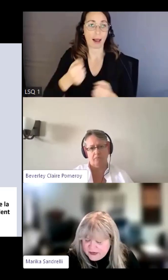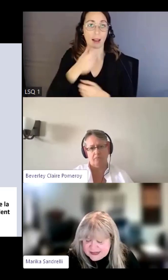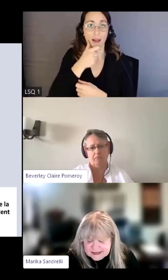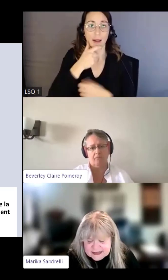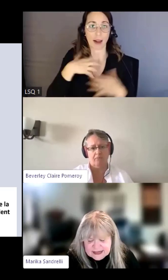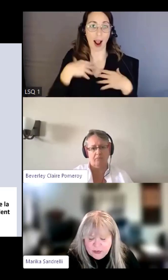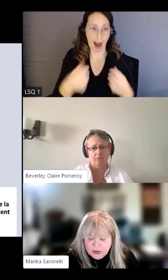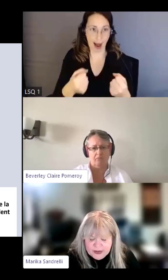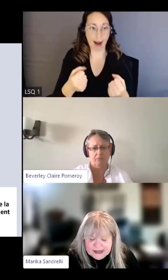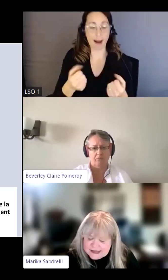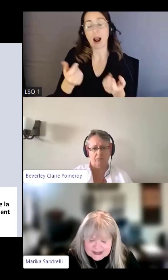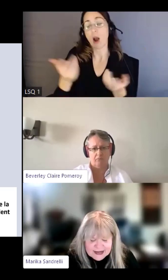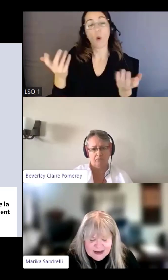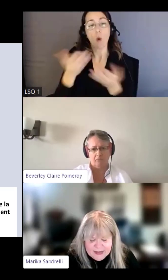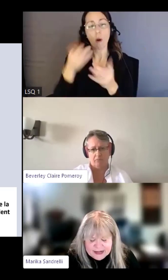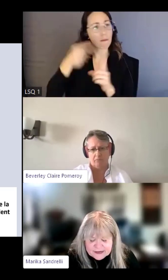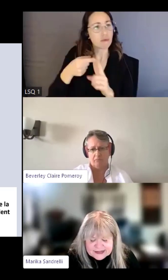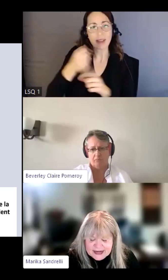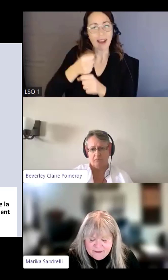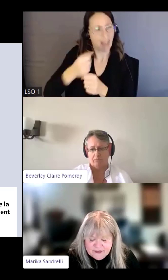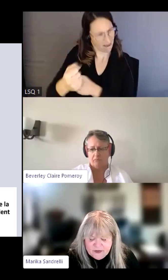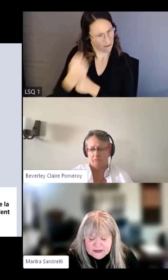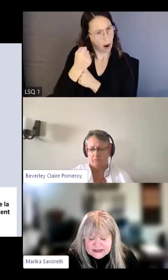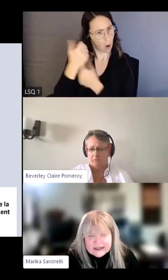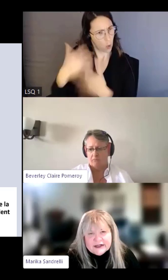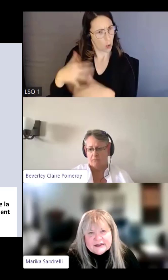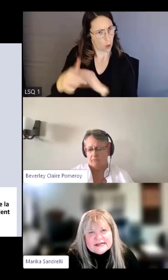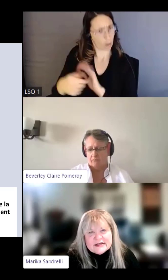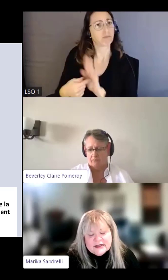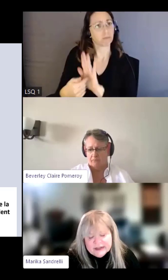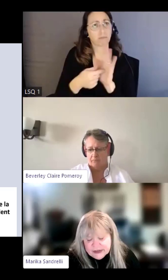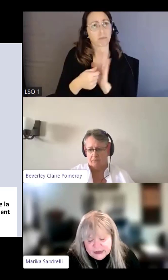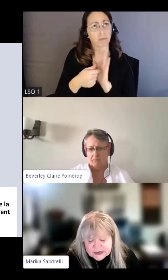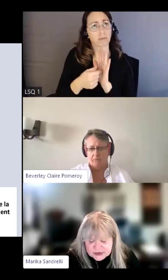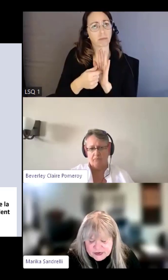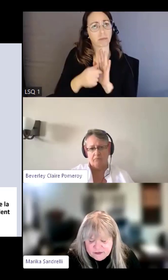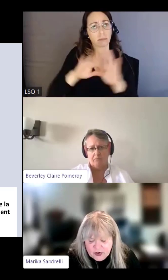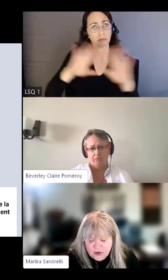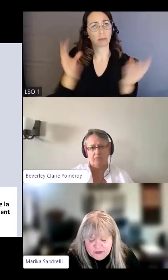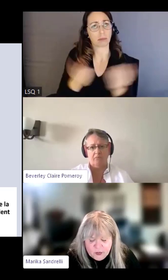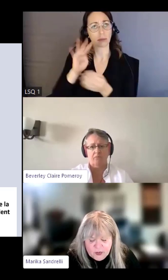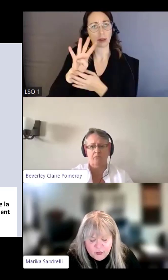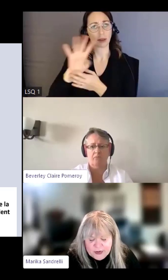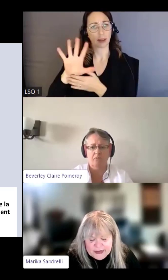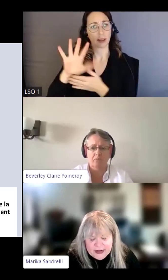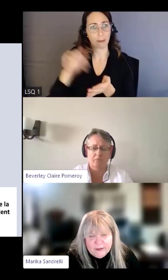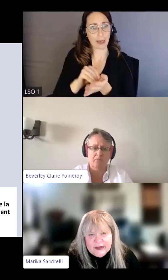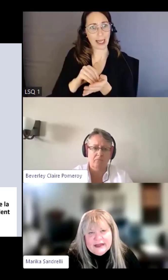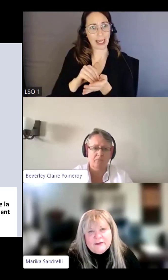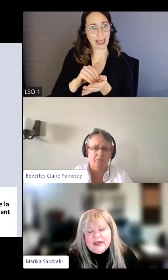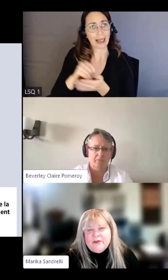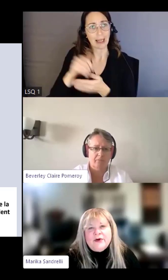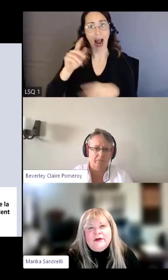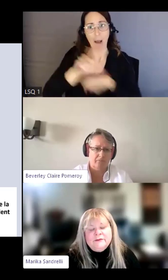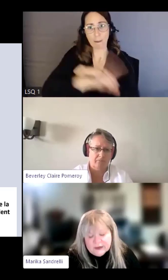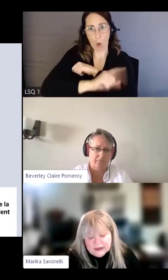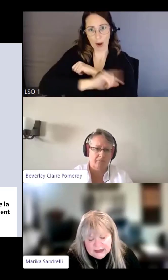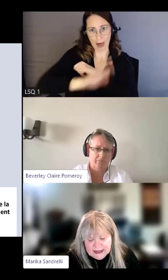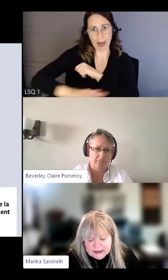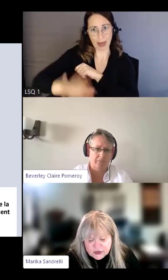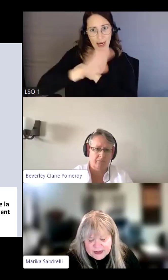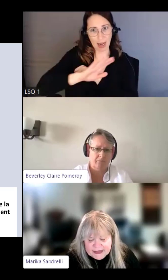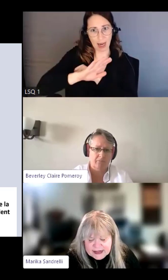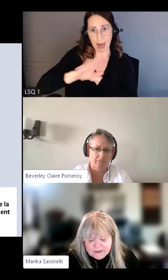autour de 45 000 effectifs qui servent 1,9 million de personnes dans 20